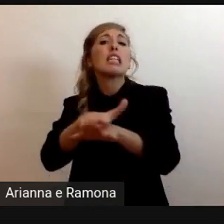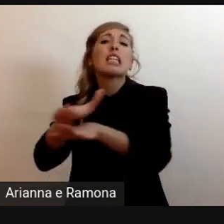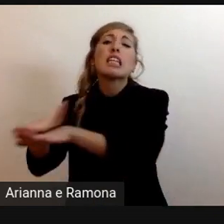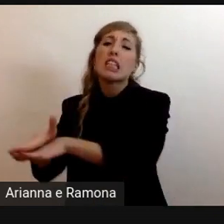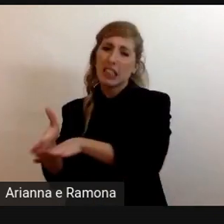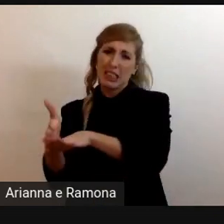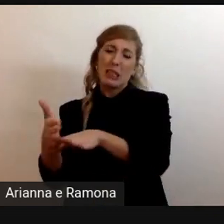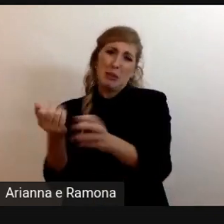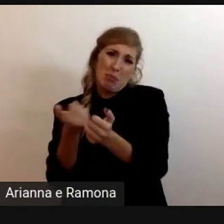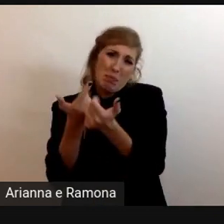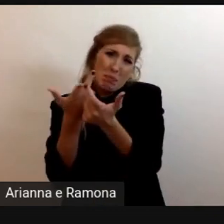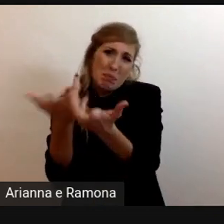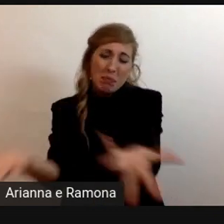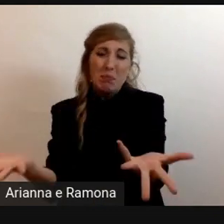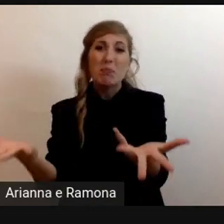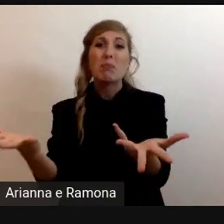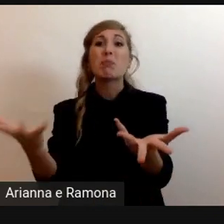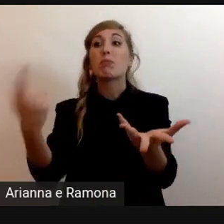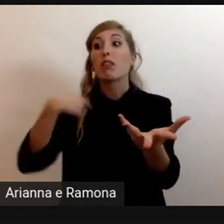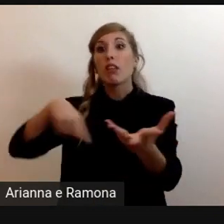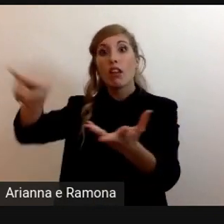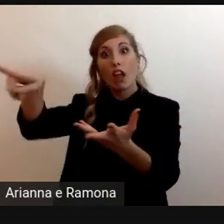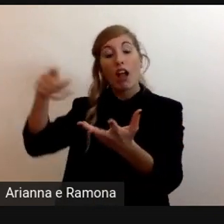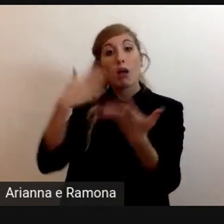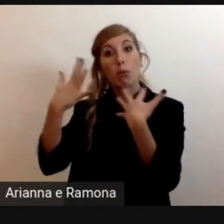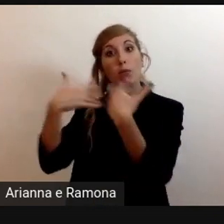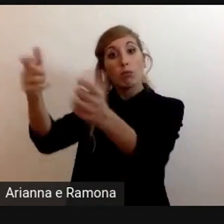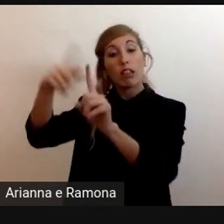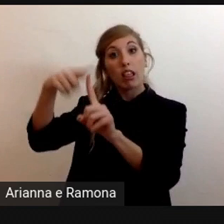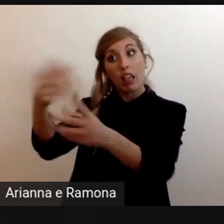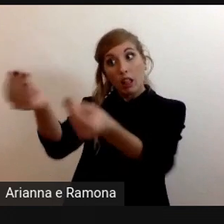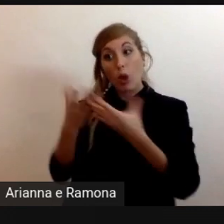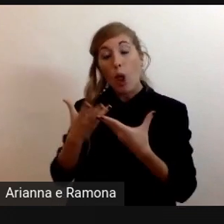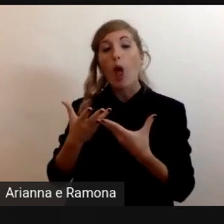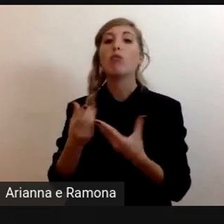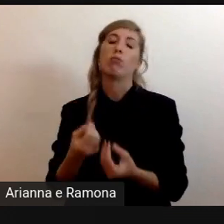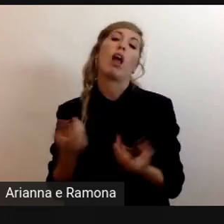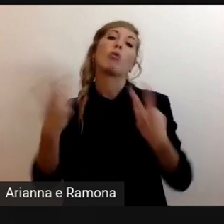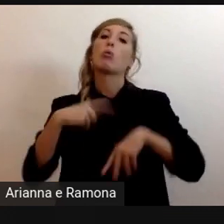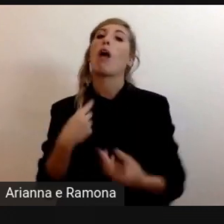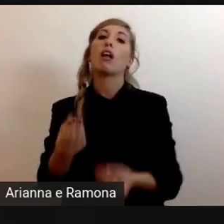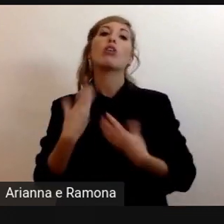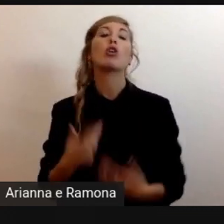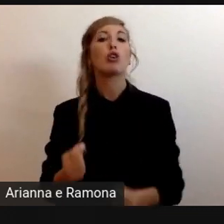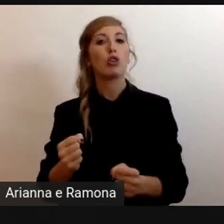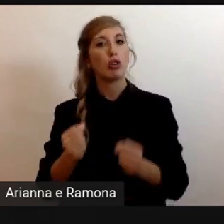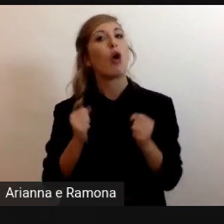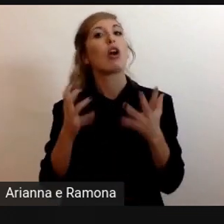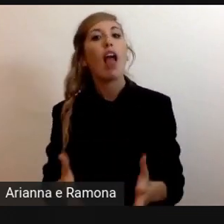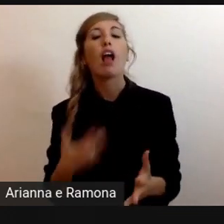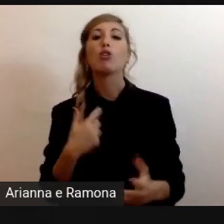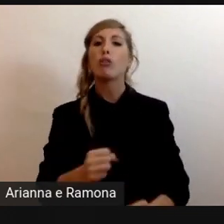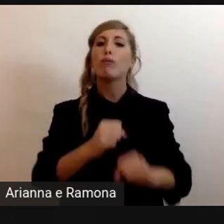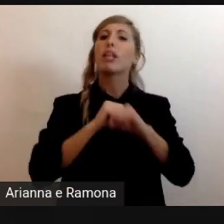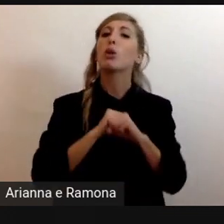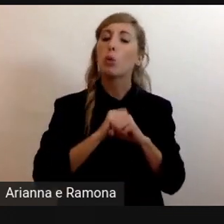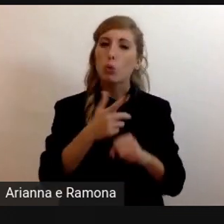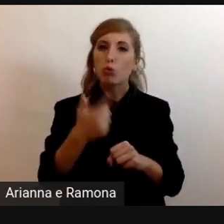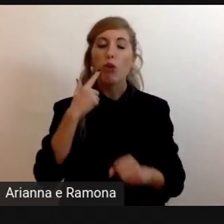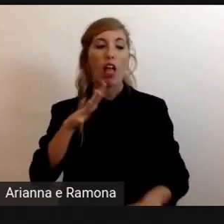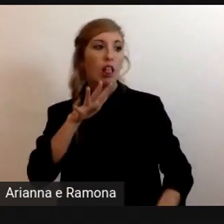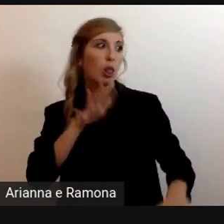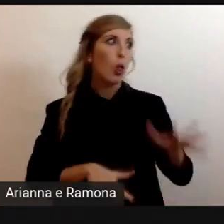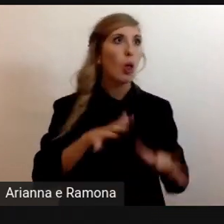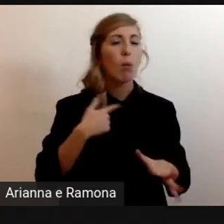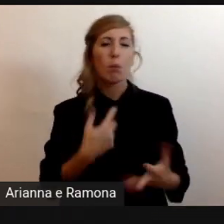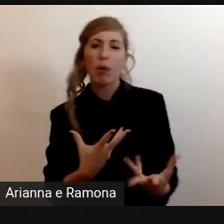sia un titolo che ci dà coraggio ci dà fiducia e ci aiuterà ad uscire dall incertezza e dalla